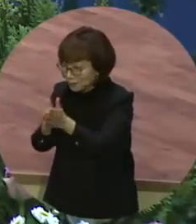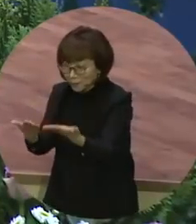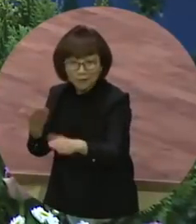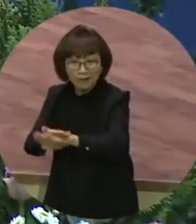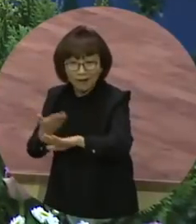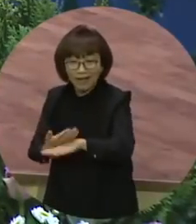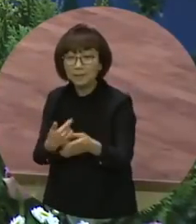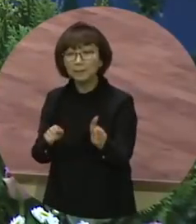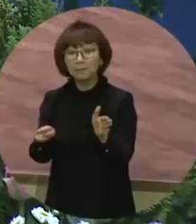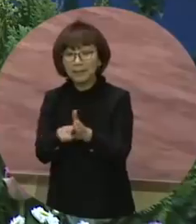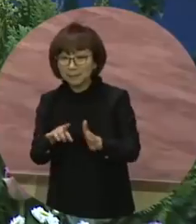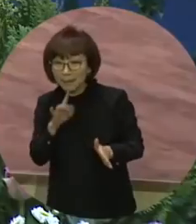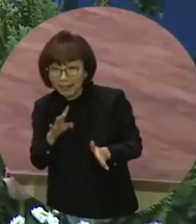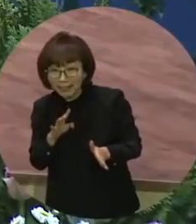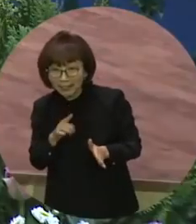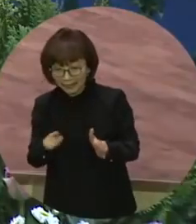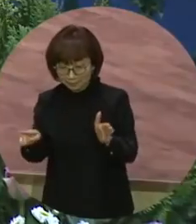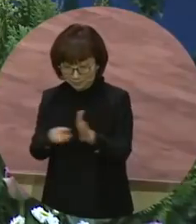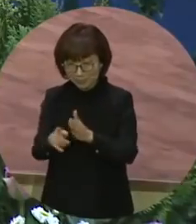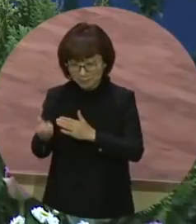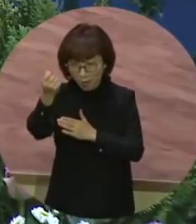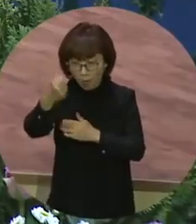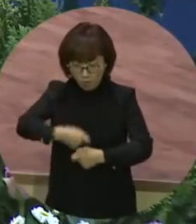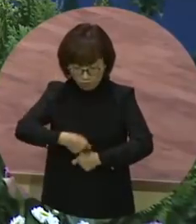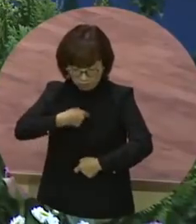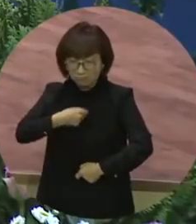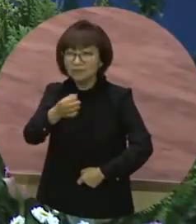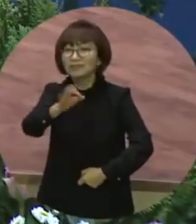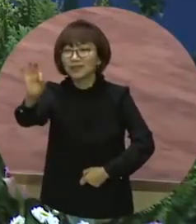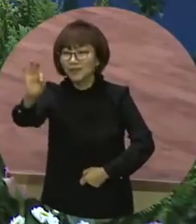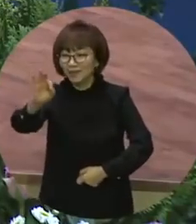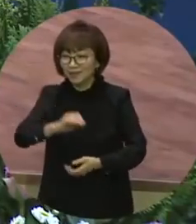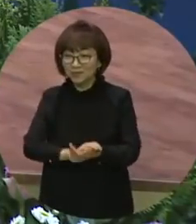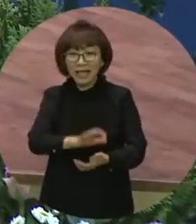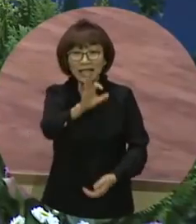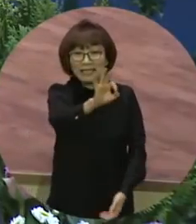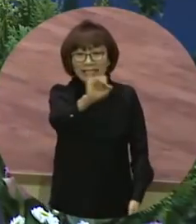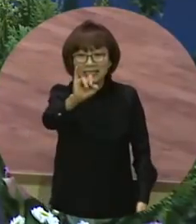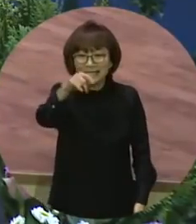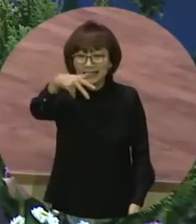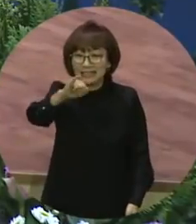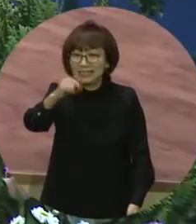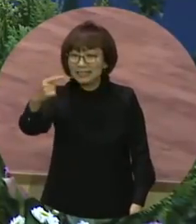됩니다. 하나님 말씀을 얼마나 잘 믿느냐. 이 신칭이